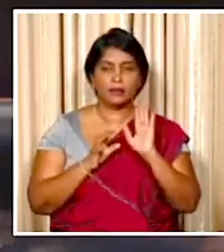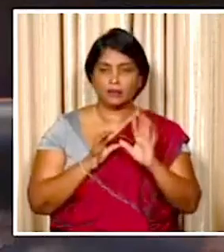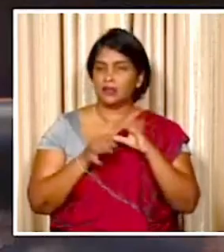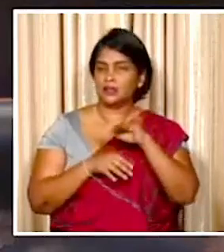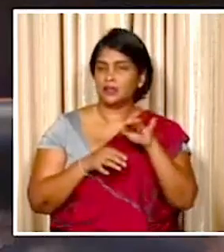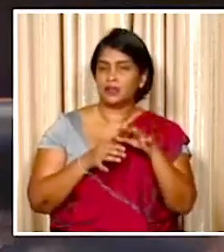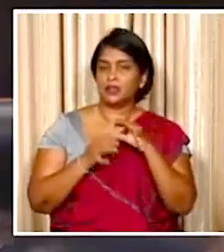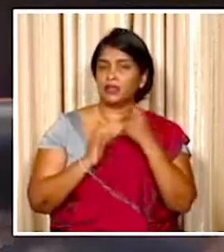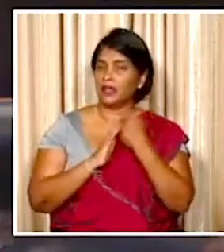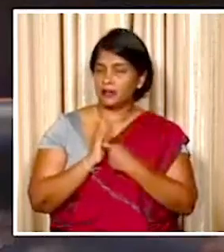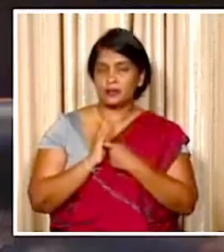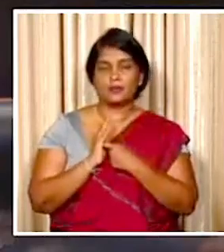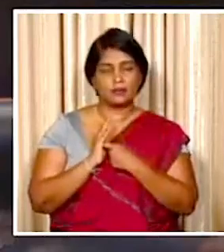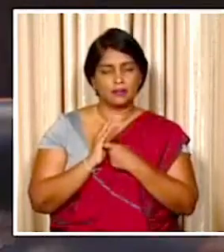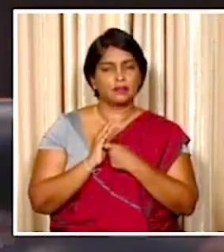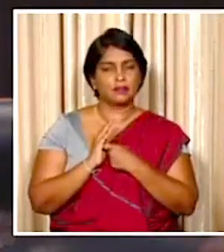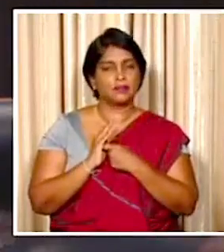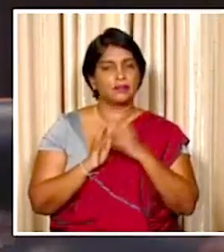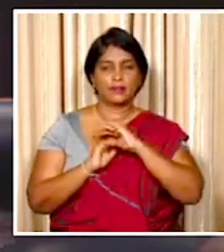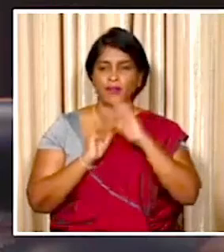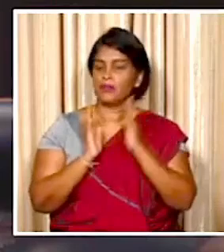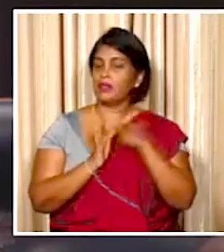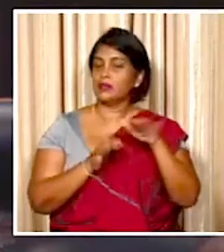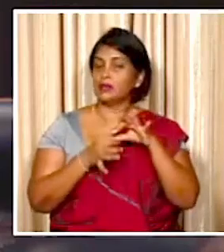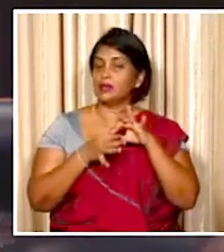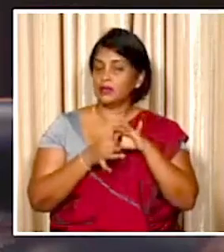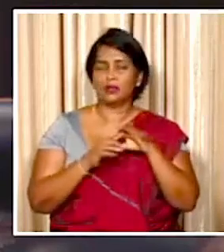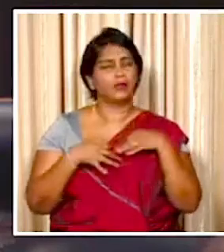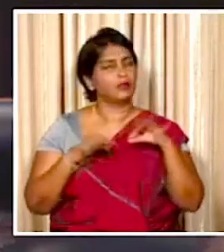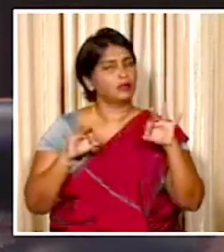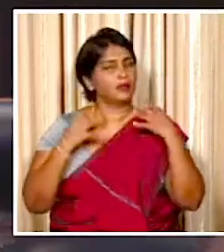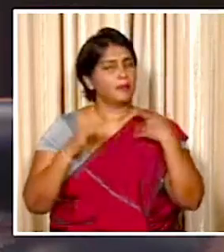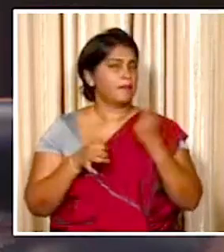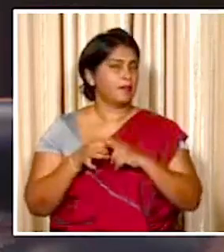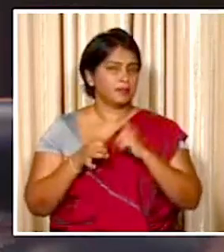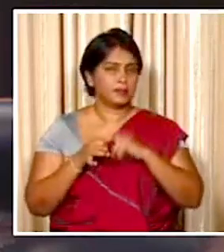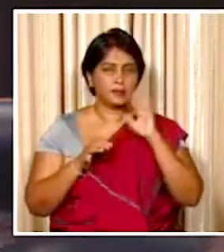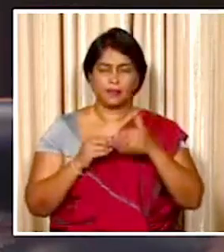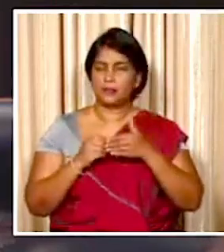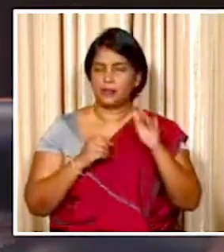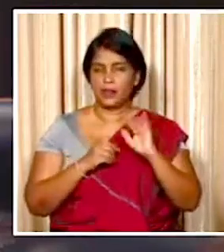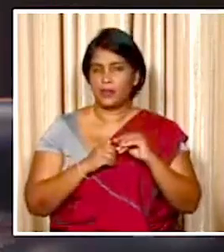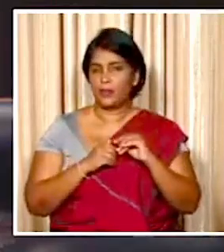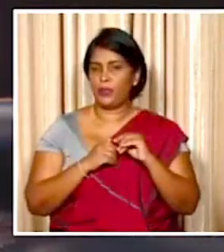समाज सामुती ये समाज सामुती दुर्वल वेला प्राश्नवेन काले का